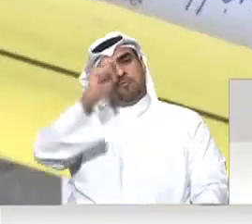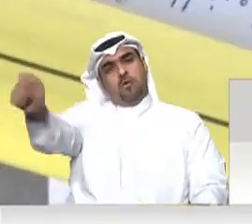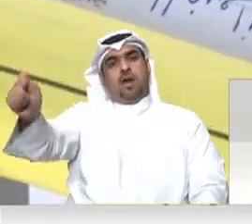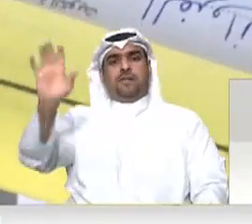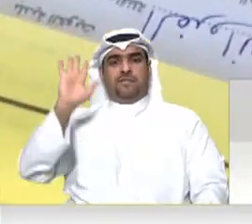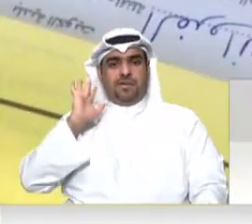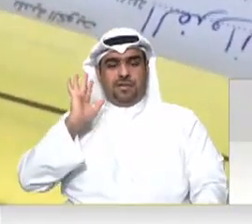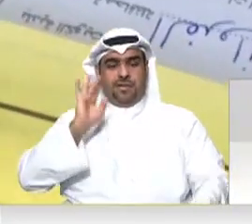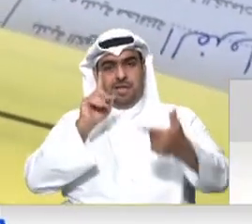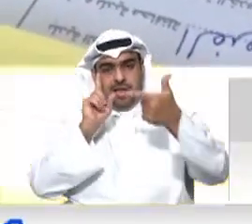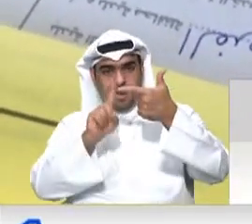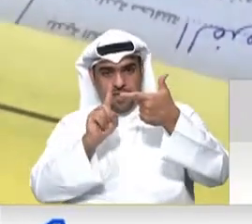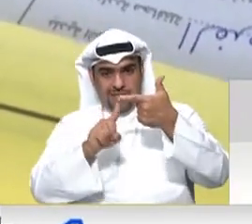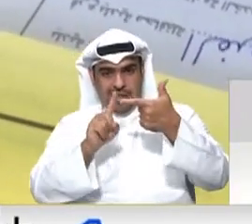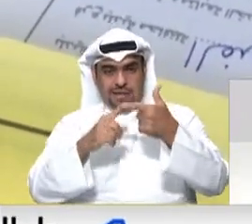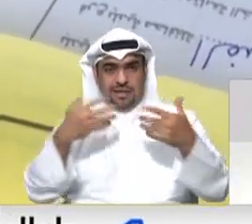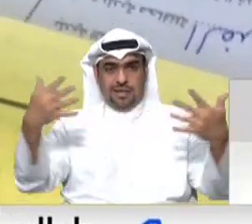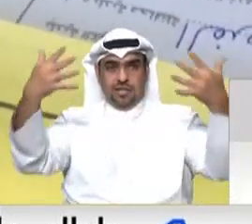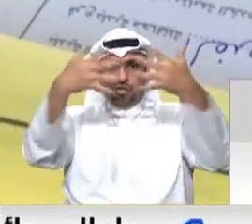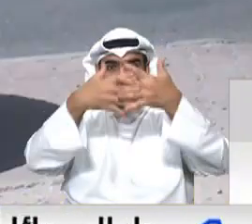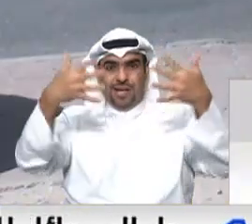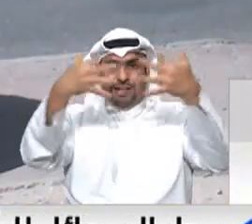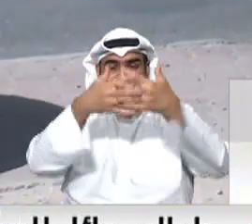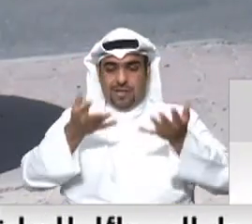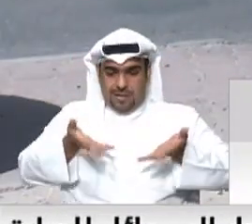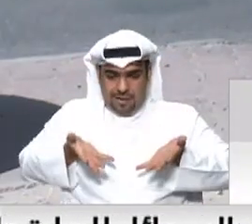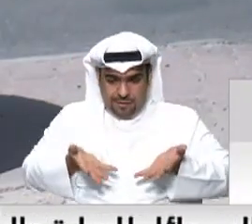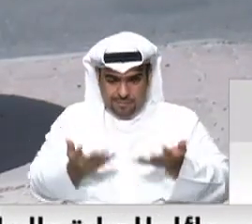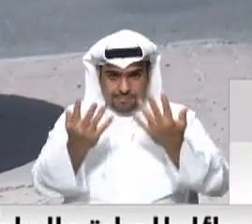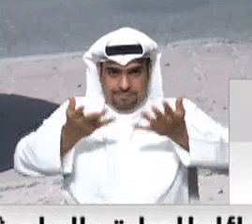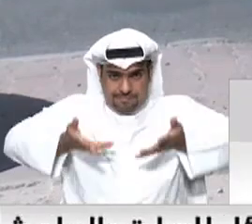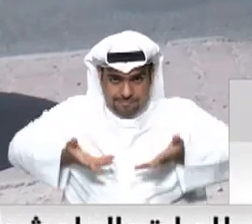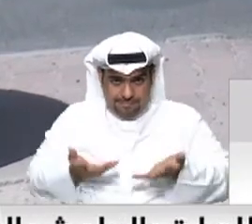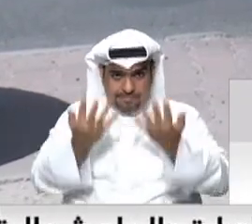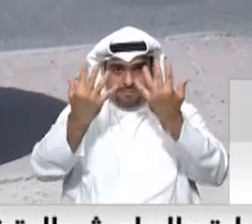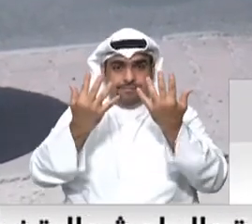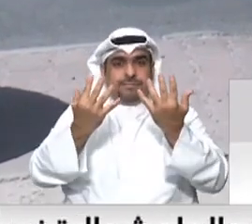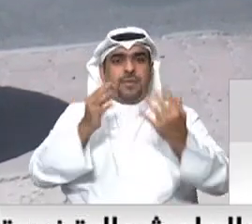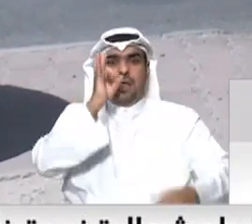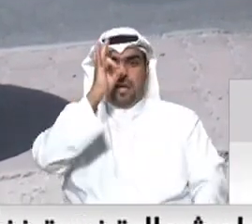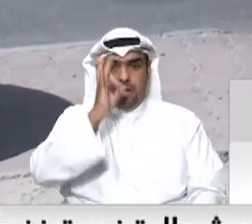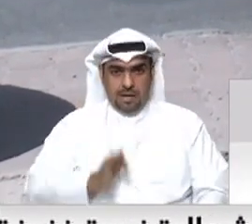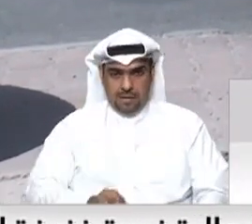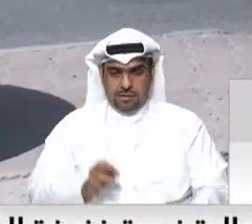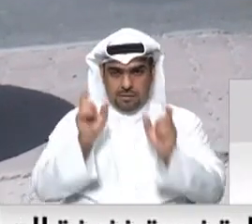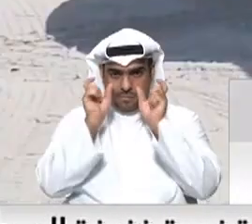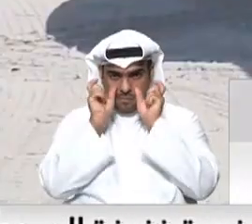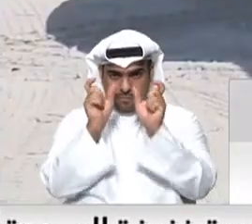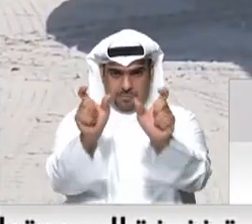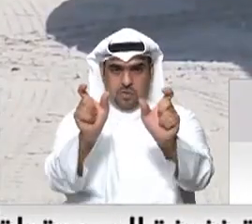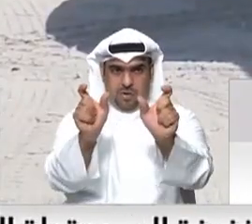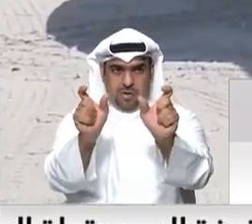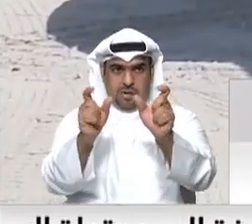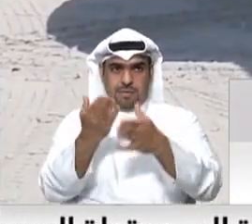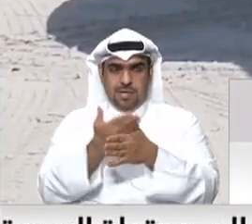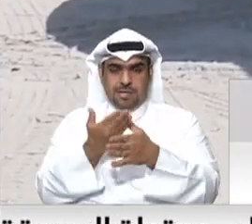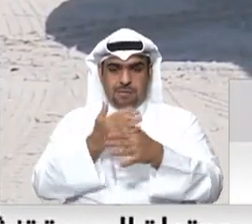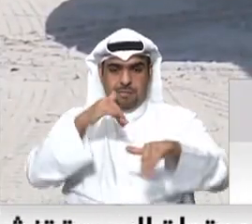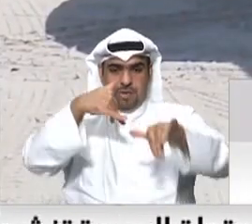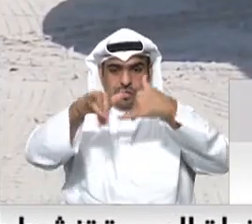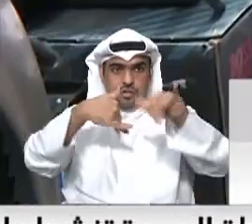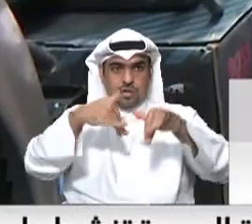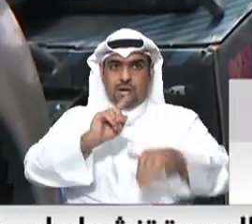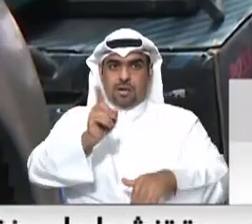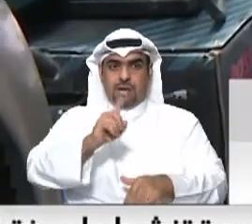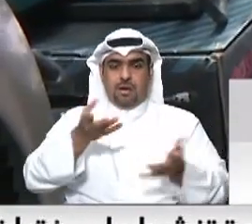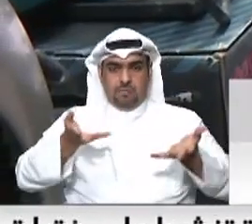التنظيف لإزالة مخالفات النظافة والحد من كل ما يعمل على إعاقة الطريق ويشوه المنظر